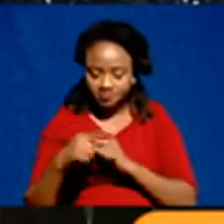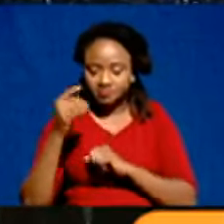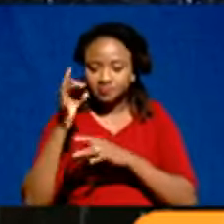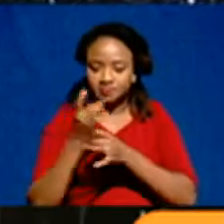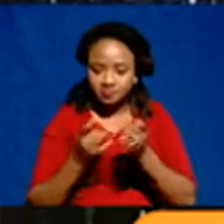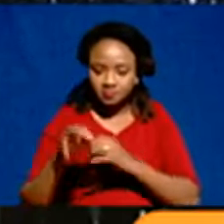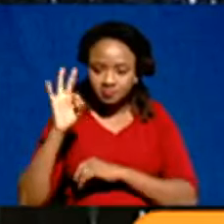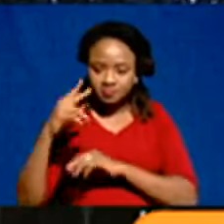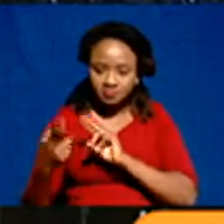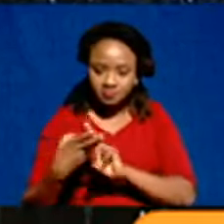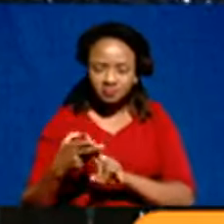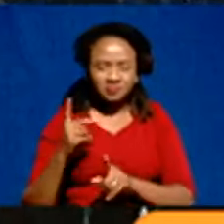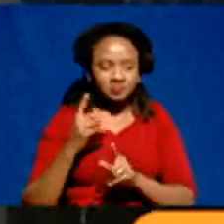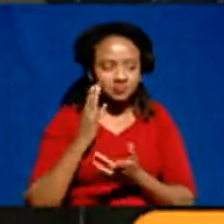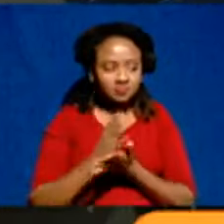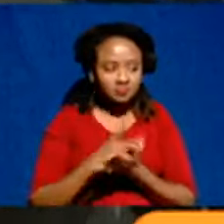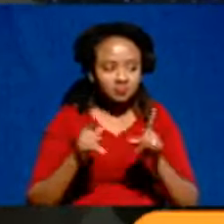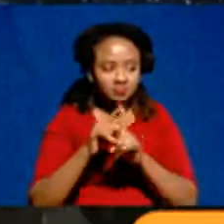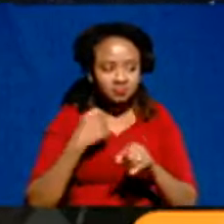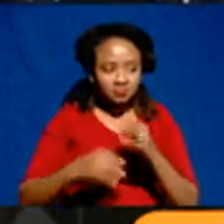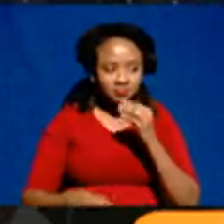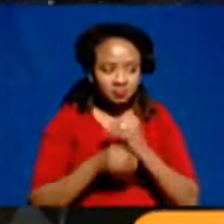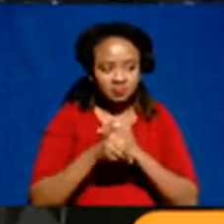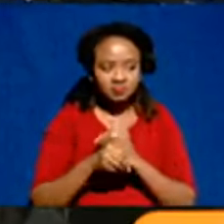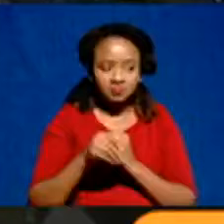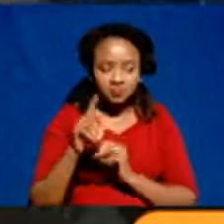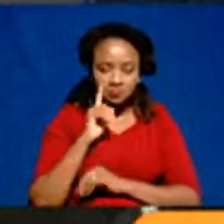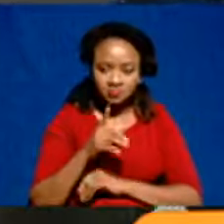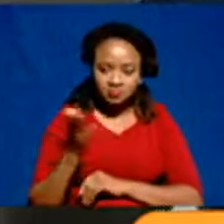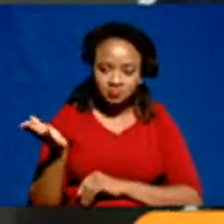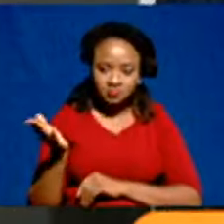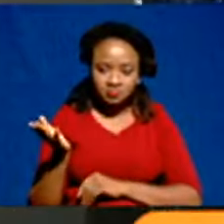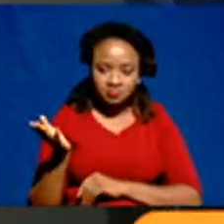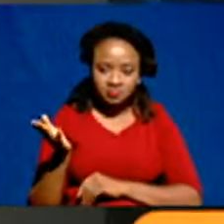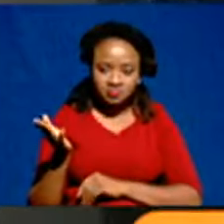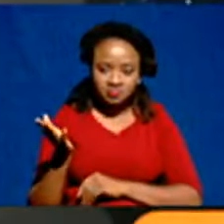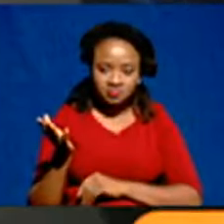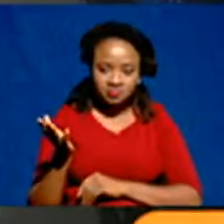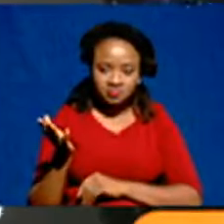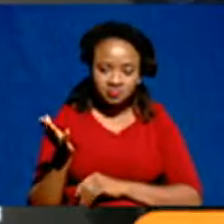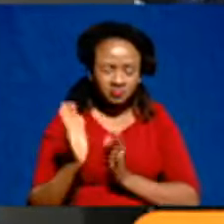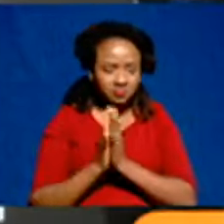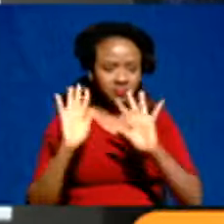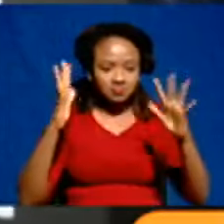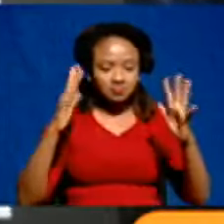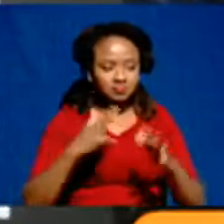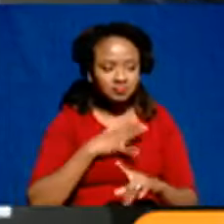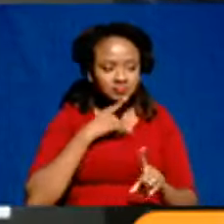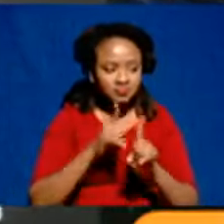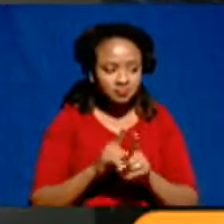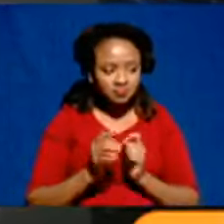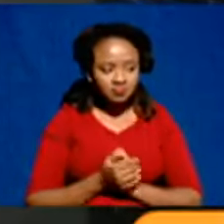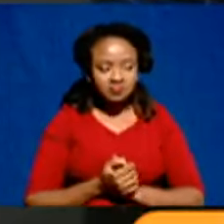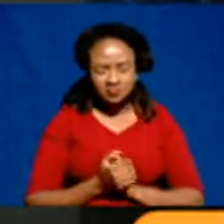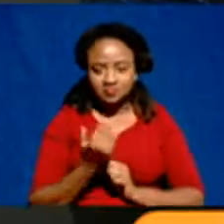*487*#3#. Na ama kweli hatuwezi tukaandika kwa mata ilhali tuna wino, cheki yake ndo hii hapa. Heko sana ndugu yangu. Asante, asante